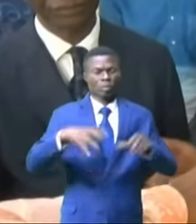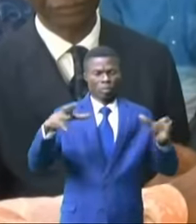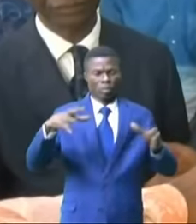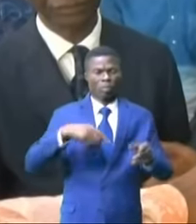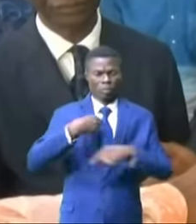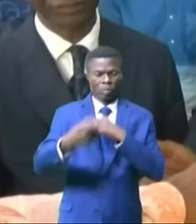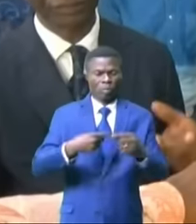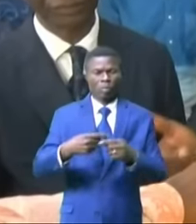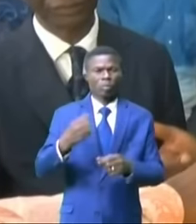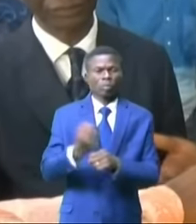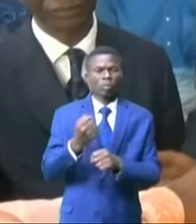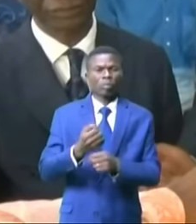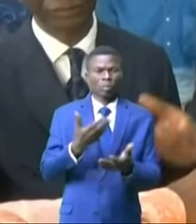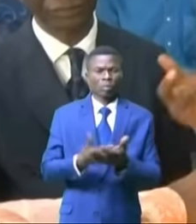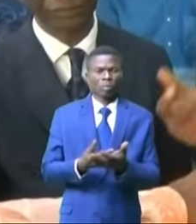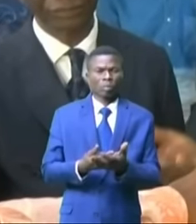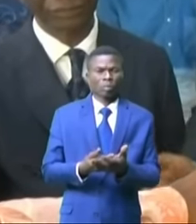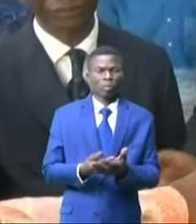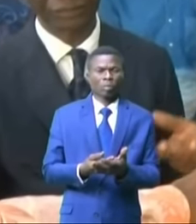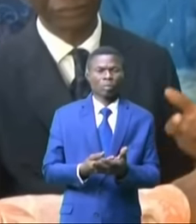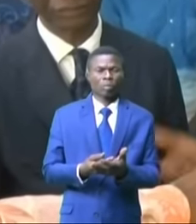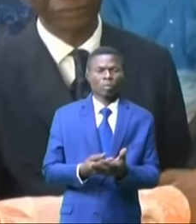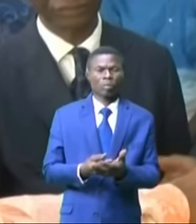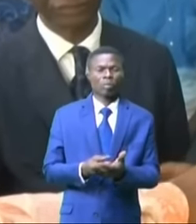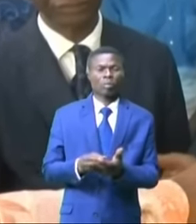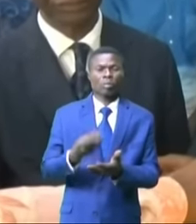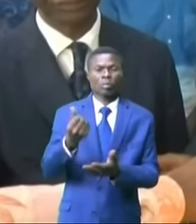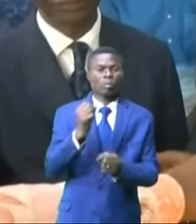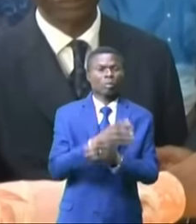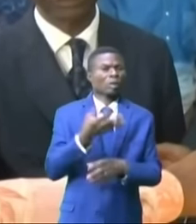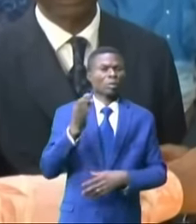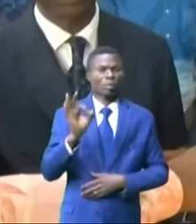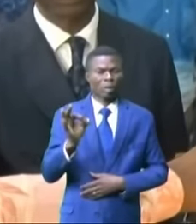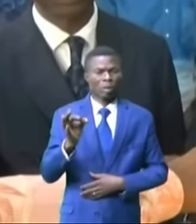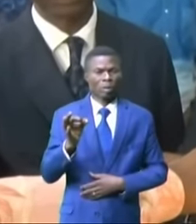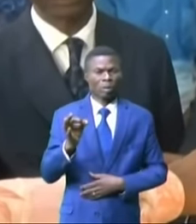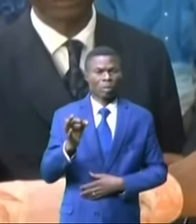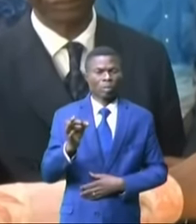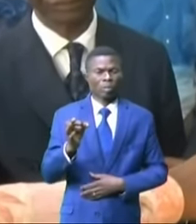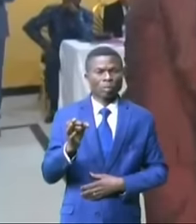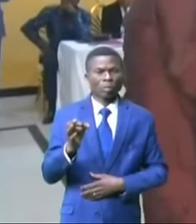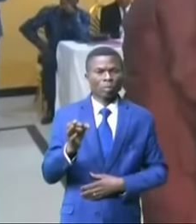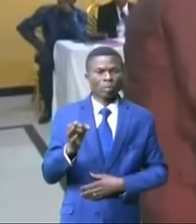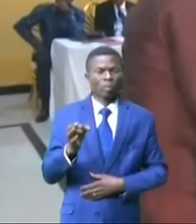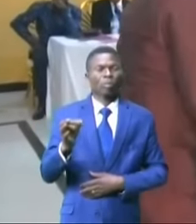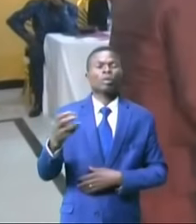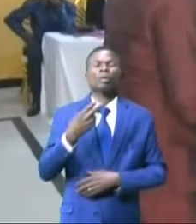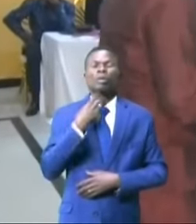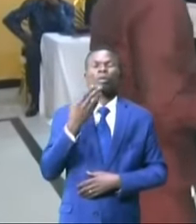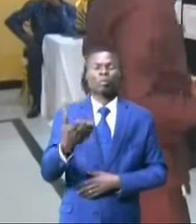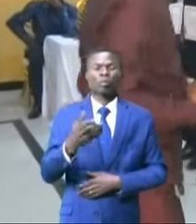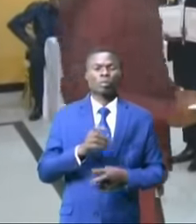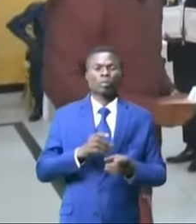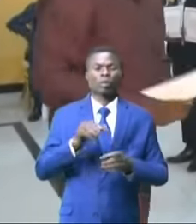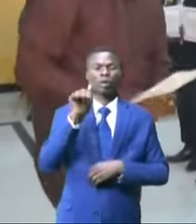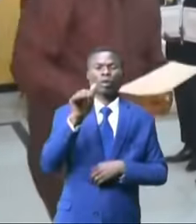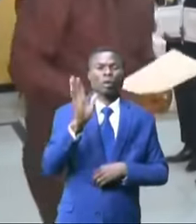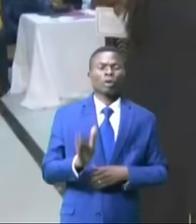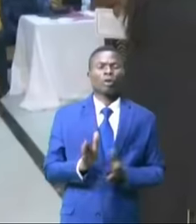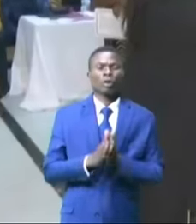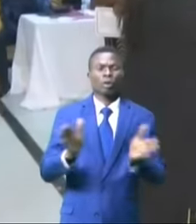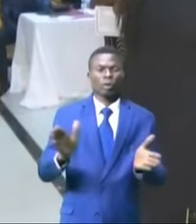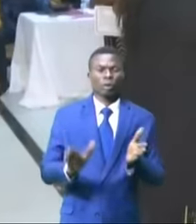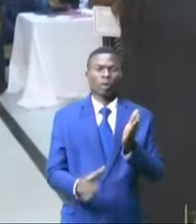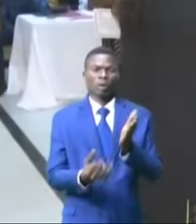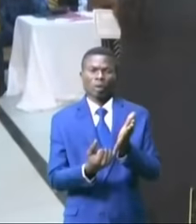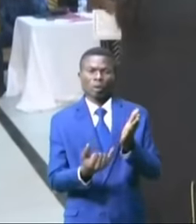marché, pendant que les crédits ne sont pas disponibles, ça fait des ordres. Le directeur général par intérim de